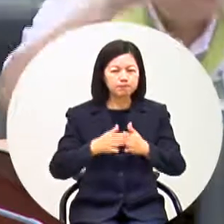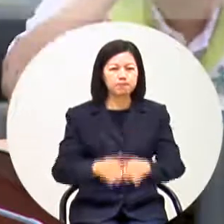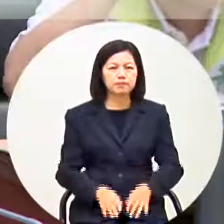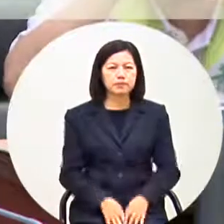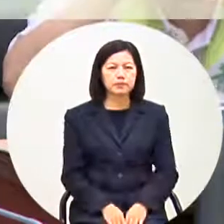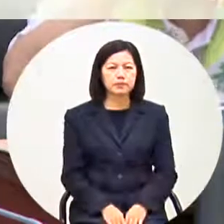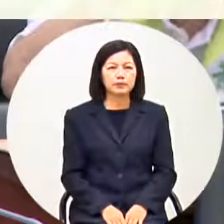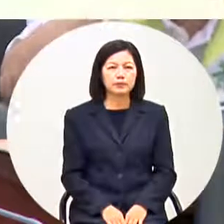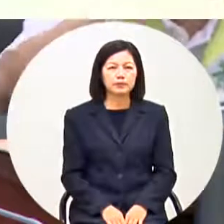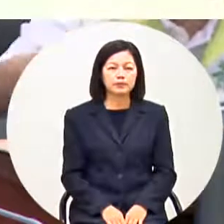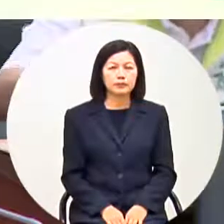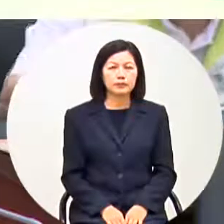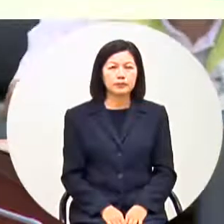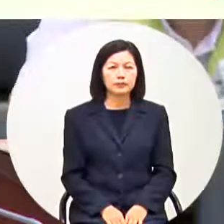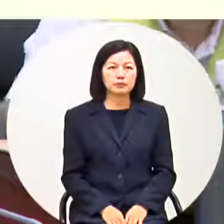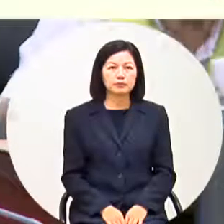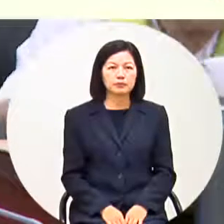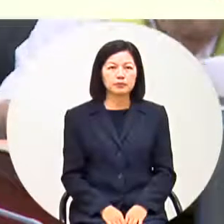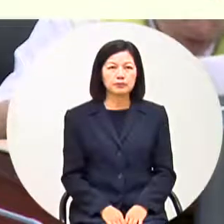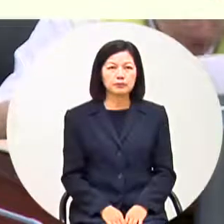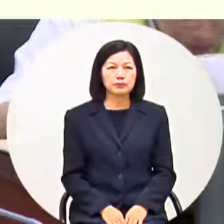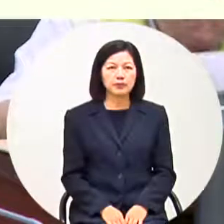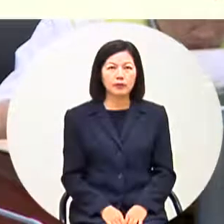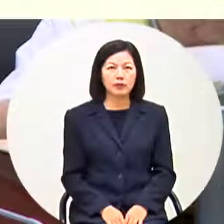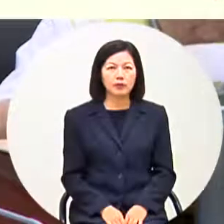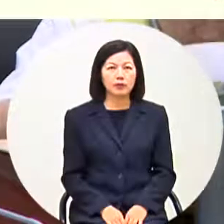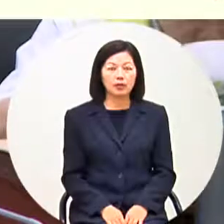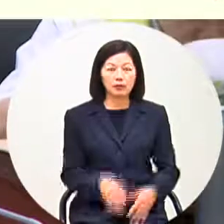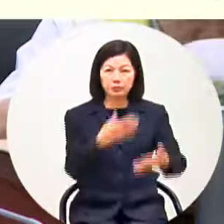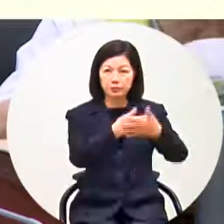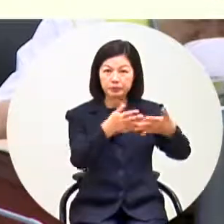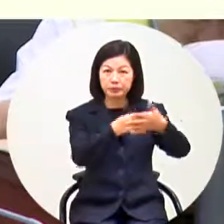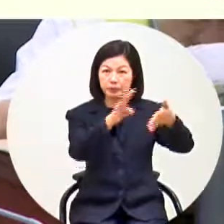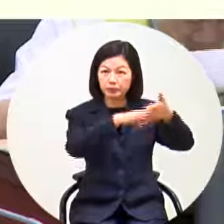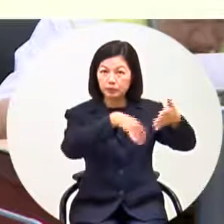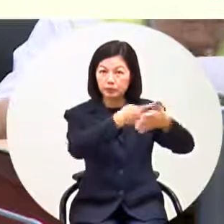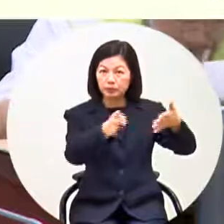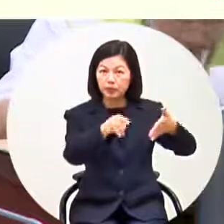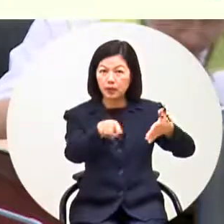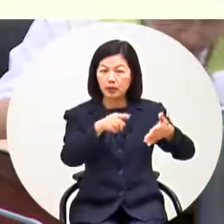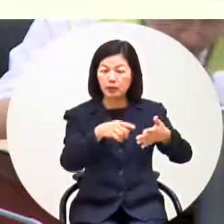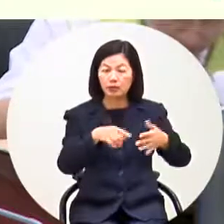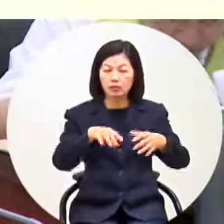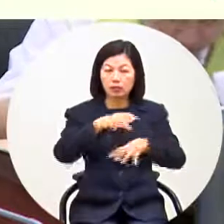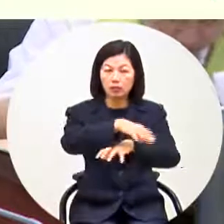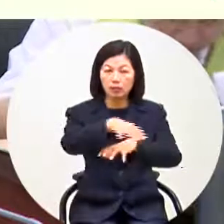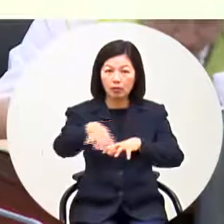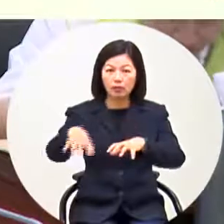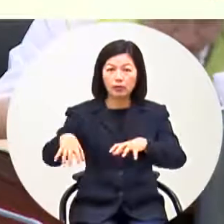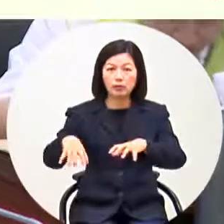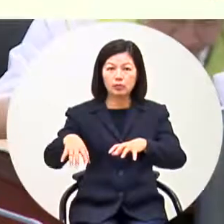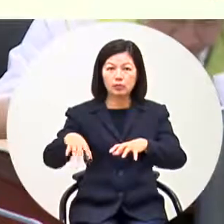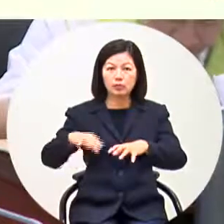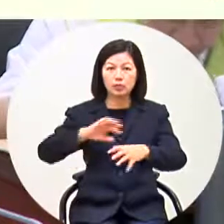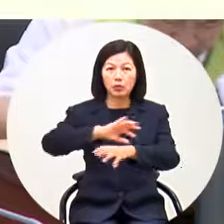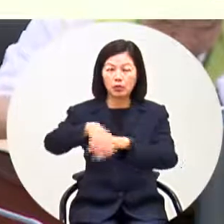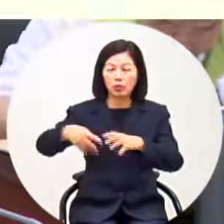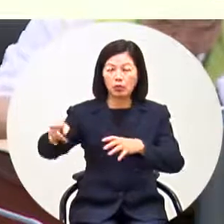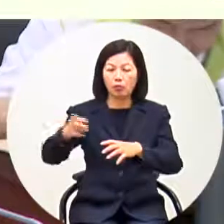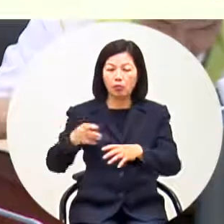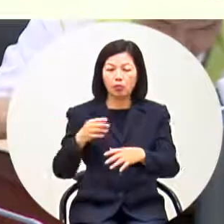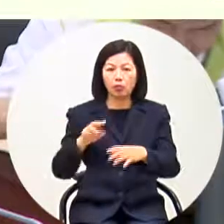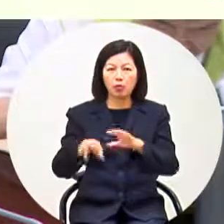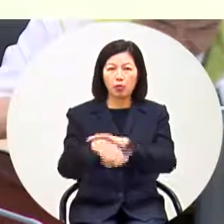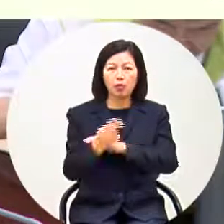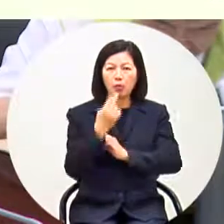那像这个图表是各国空污影响我们的死亡率哦，你看第一名的孟加